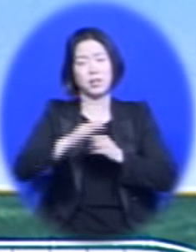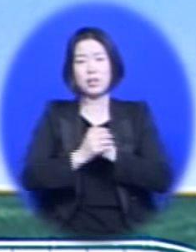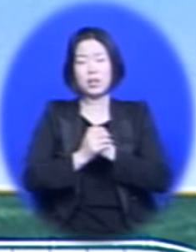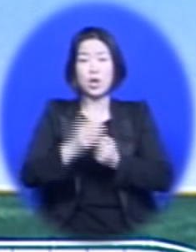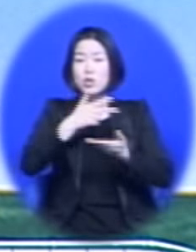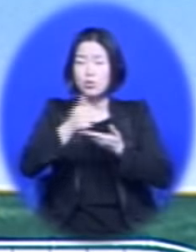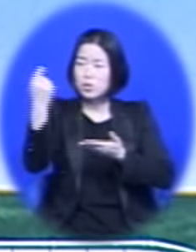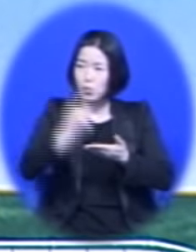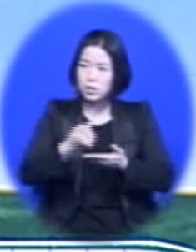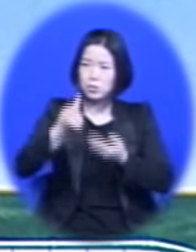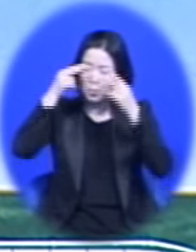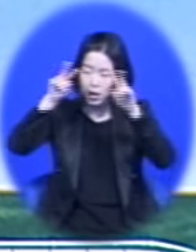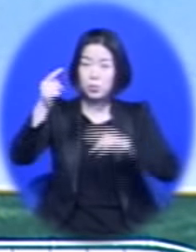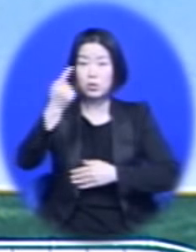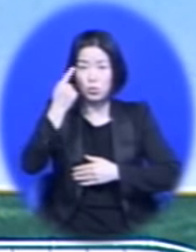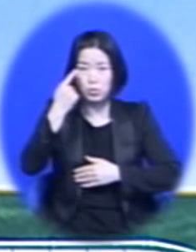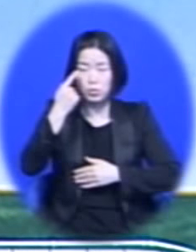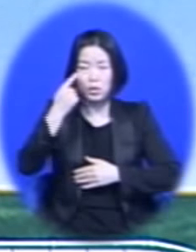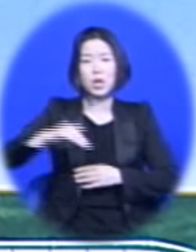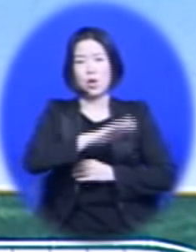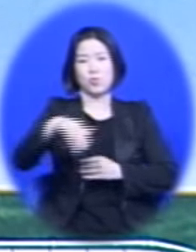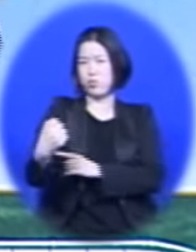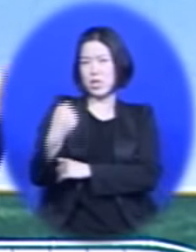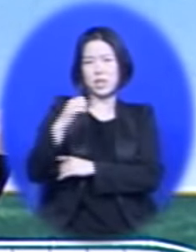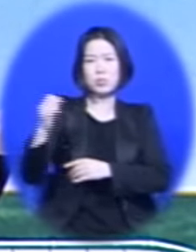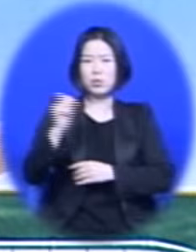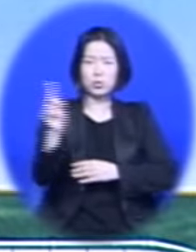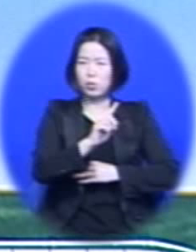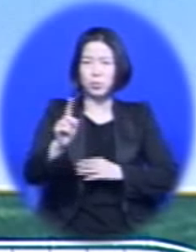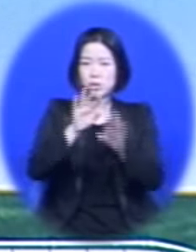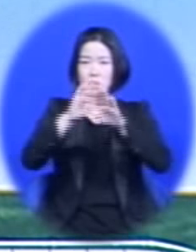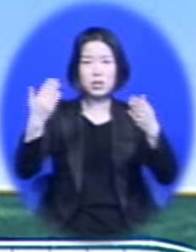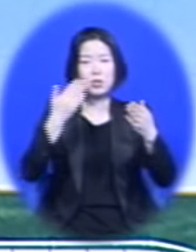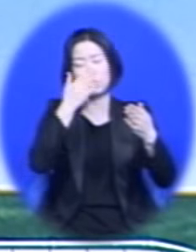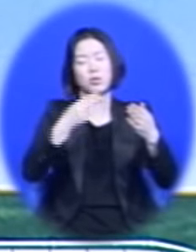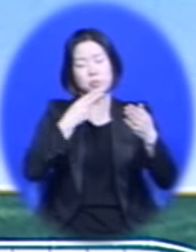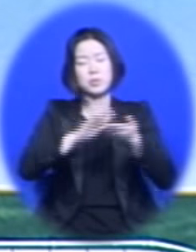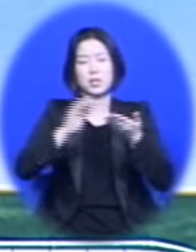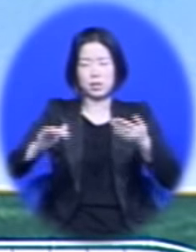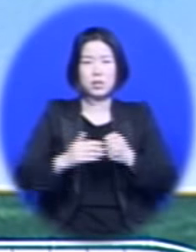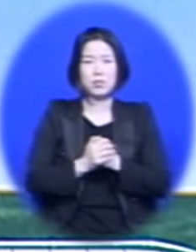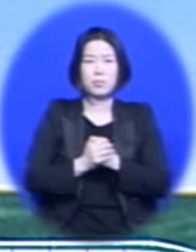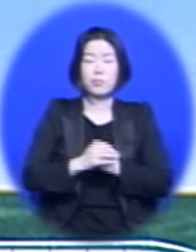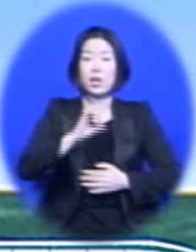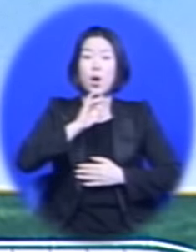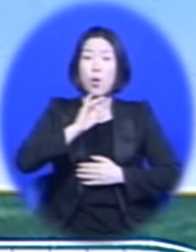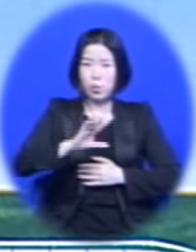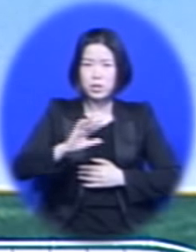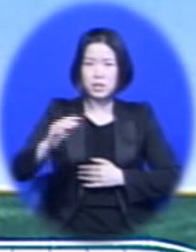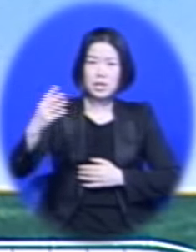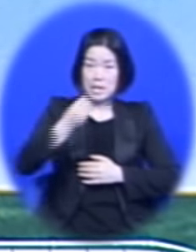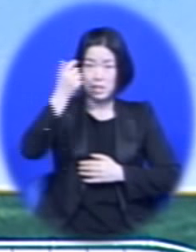주님의 오심을 바라보는 눈은 우리 힘으로는 도무지 열어질 수가 없습니다. 오직